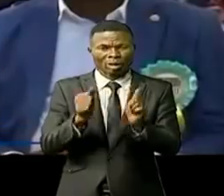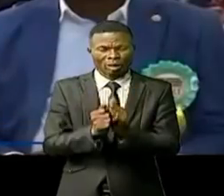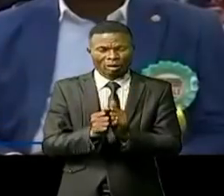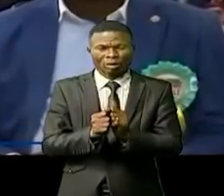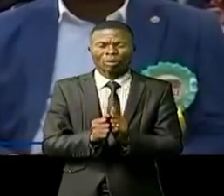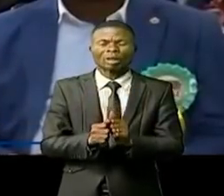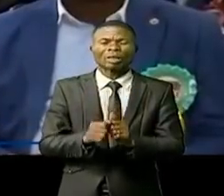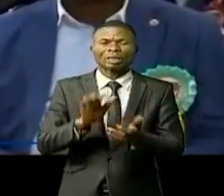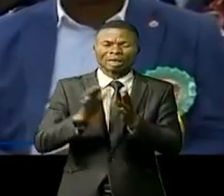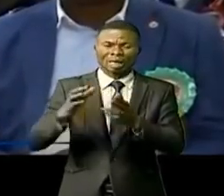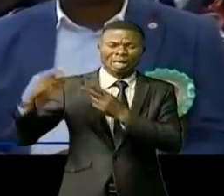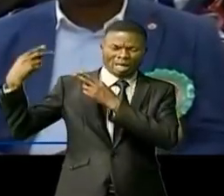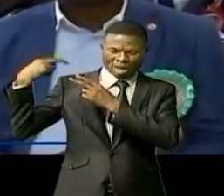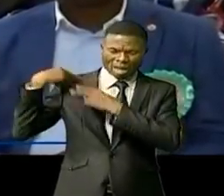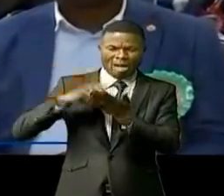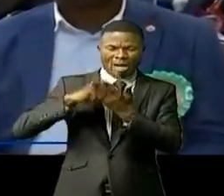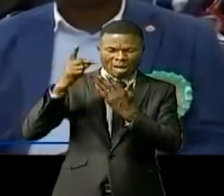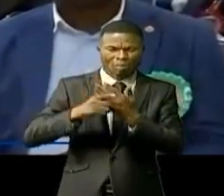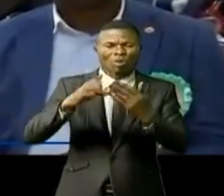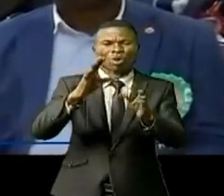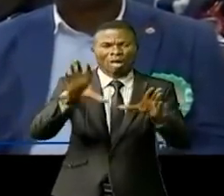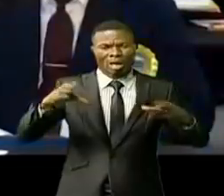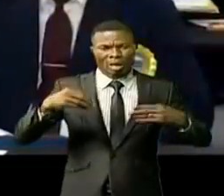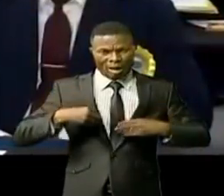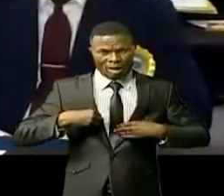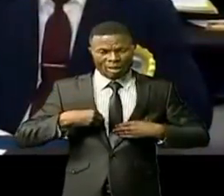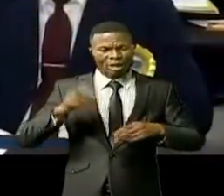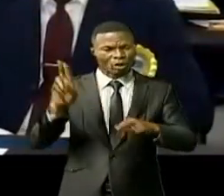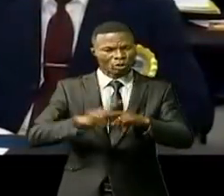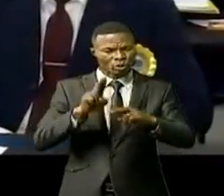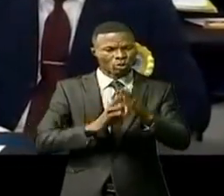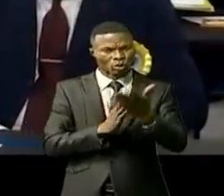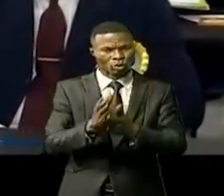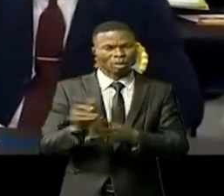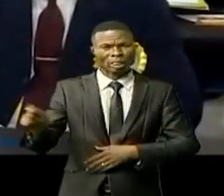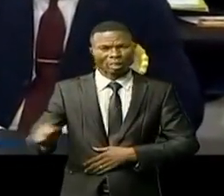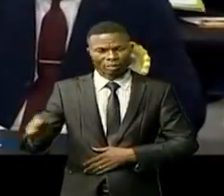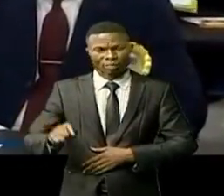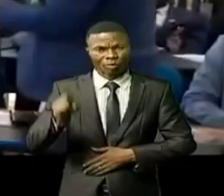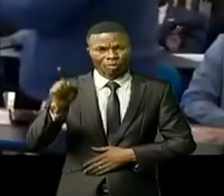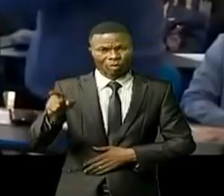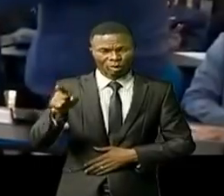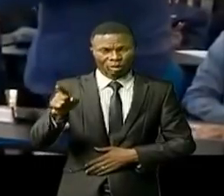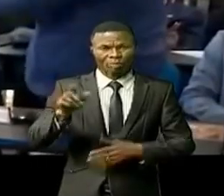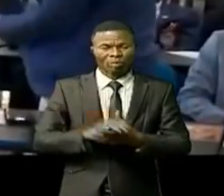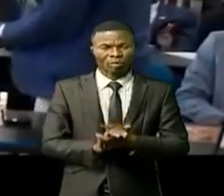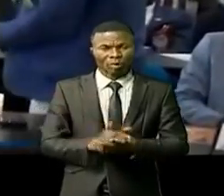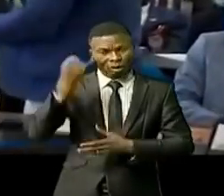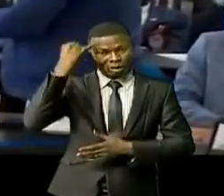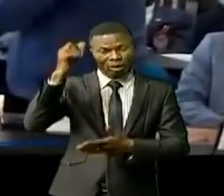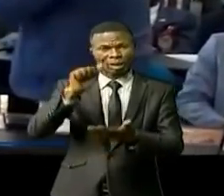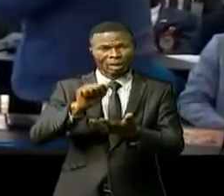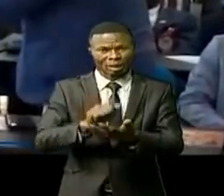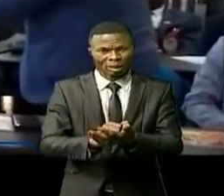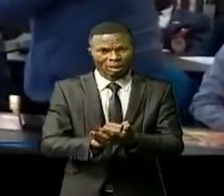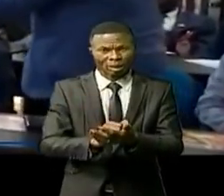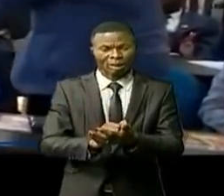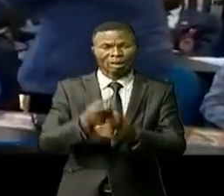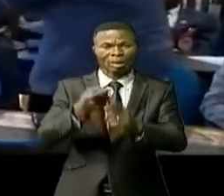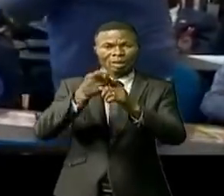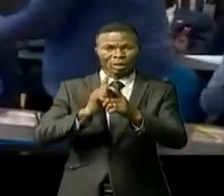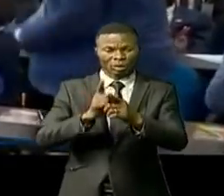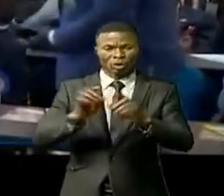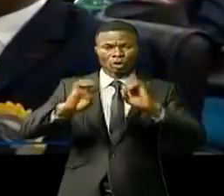le programme des 145 territoires avant de bien l'exécuter dans le territoire de Malembonkoulou. Cette initiative est de la